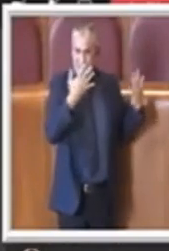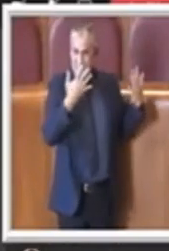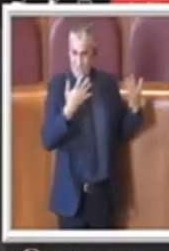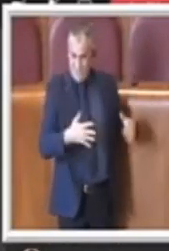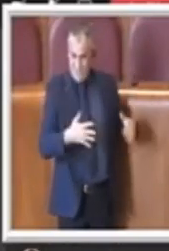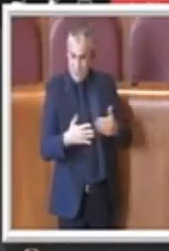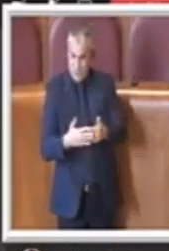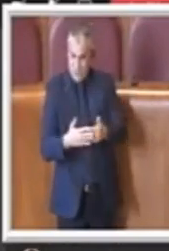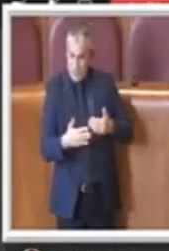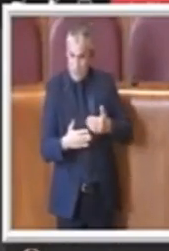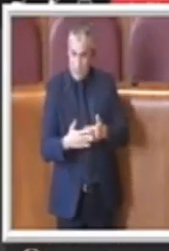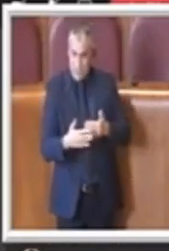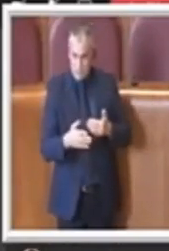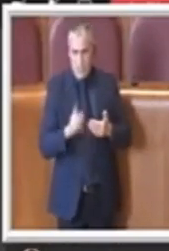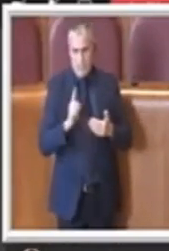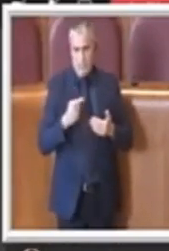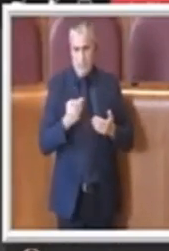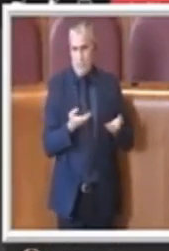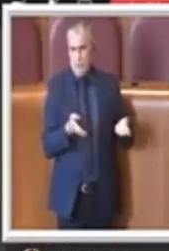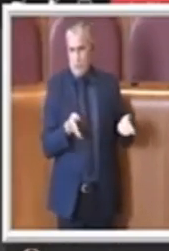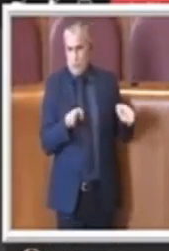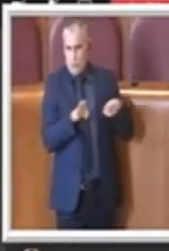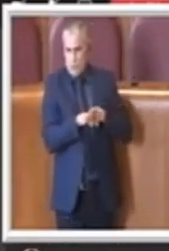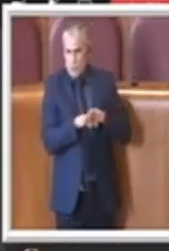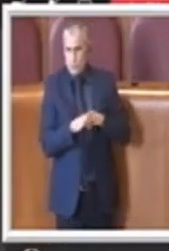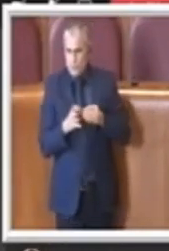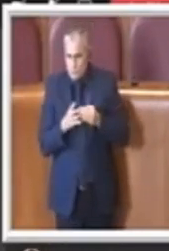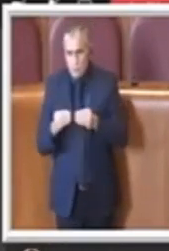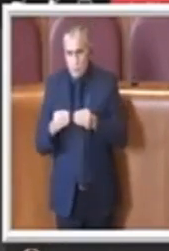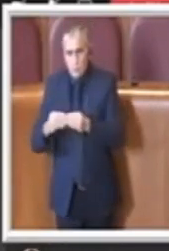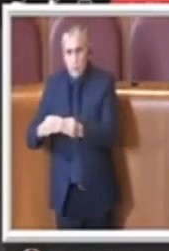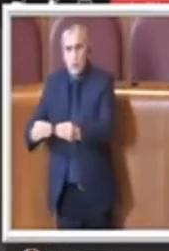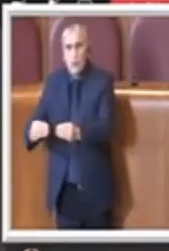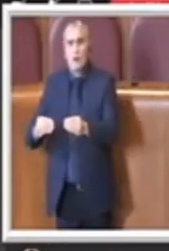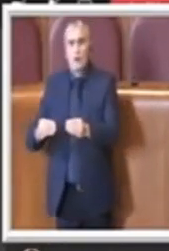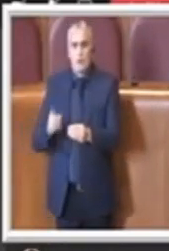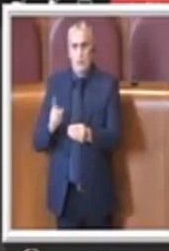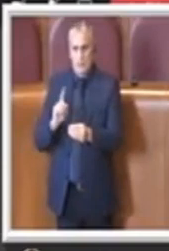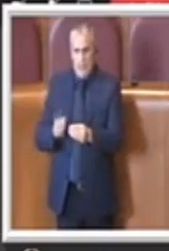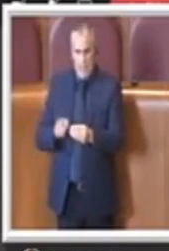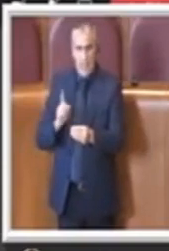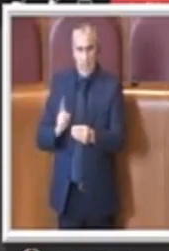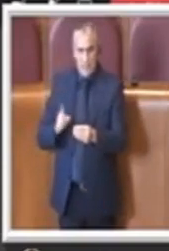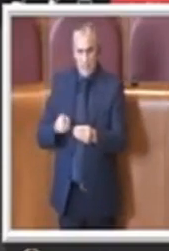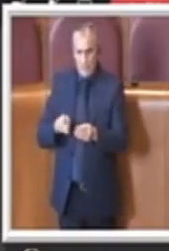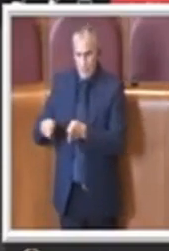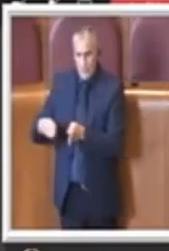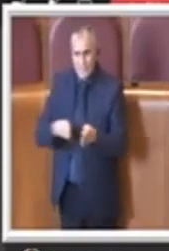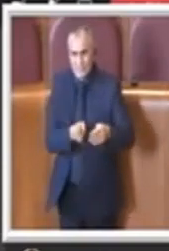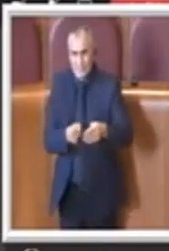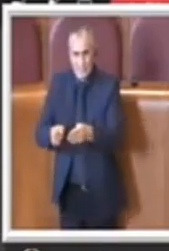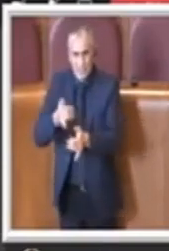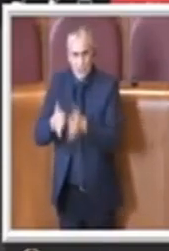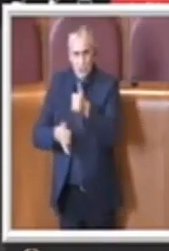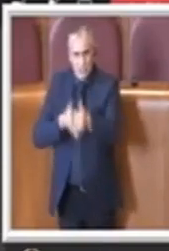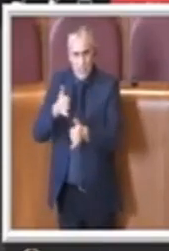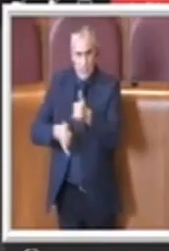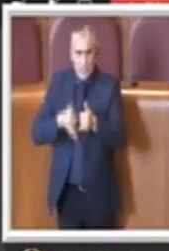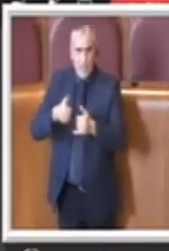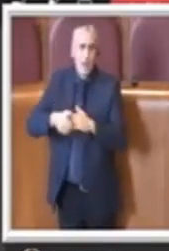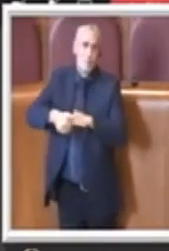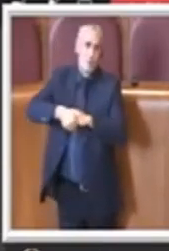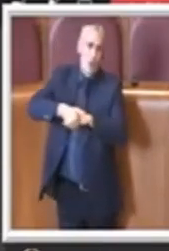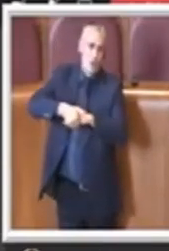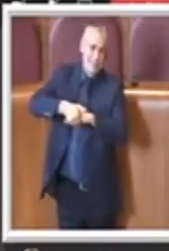a chiudere ea realizzare ciclabili che sono state definite transitorie ma